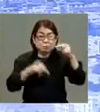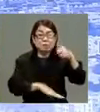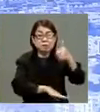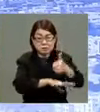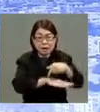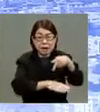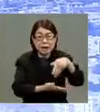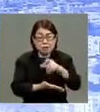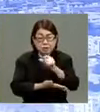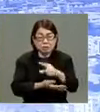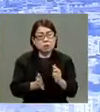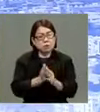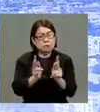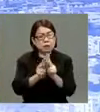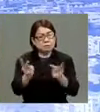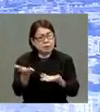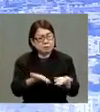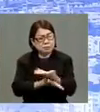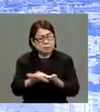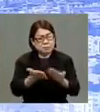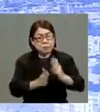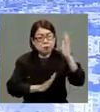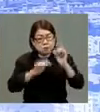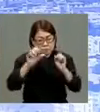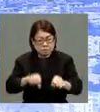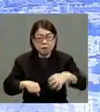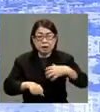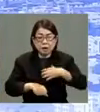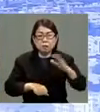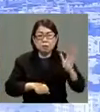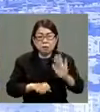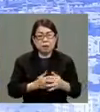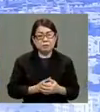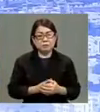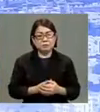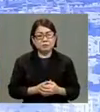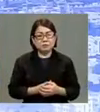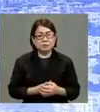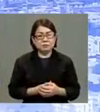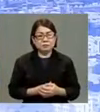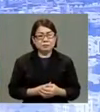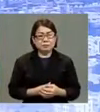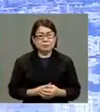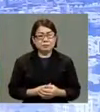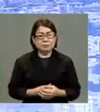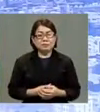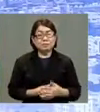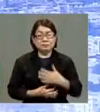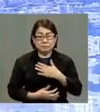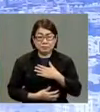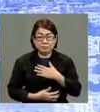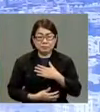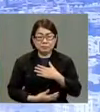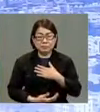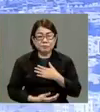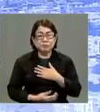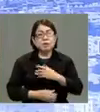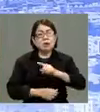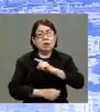ที่จะมีความเห็นลงมติในการที่จะดูเรื่องของระยะเวลาของการประกาศพรกฉุกเฉินต่อไปนะครับผมเองในฐานะโฆ